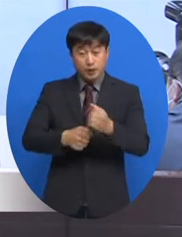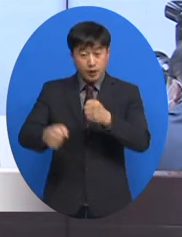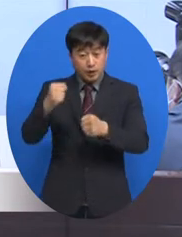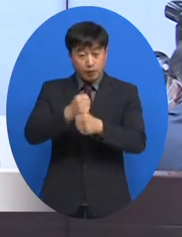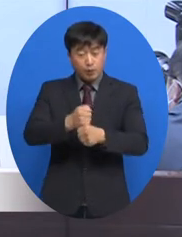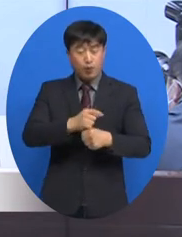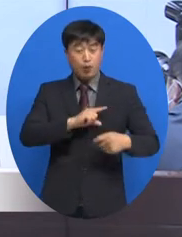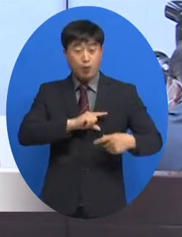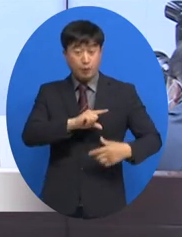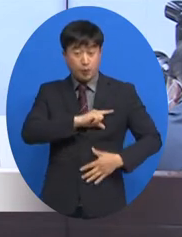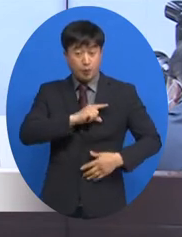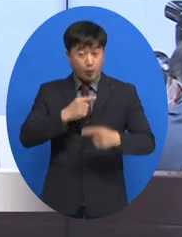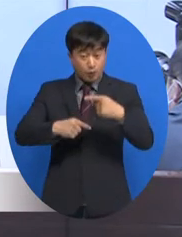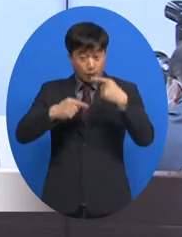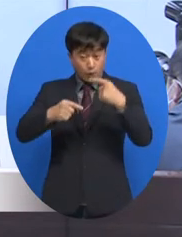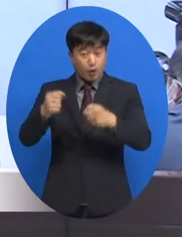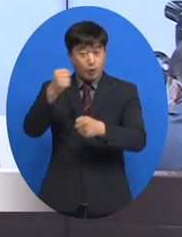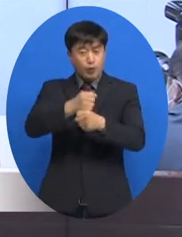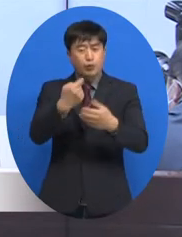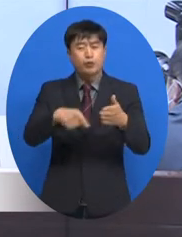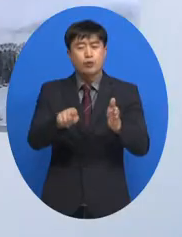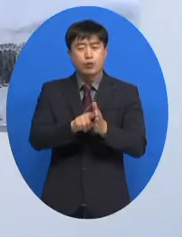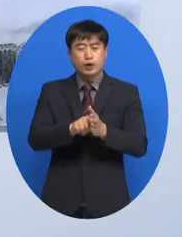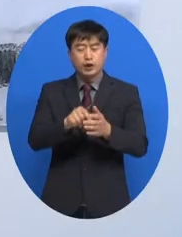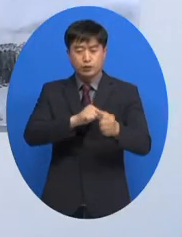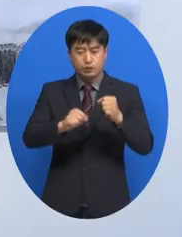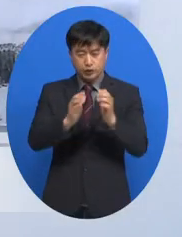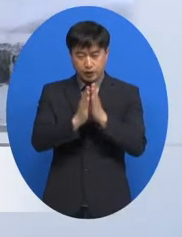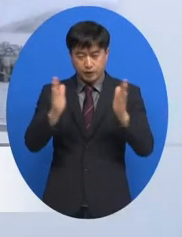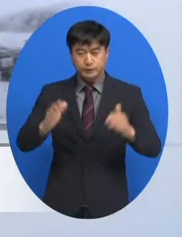대책을 발표했습니다. 최창순 기자입니다.